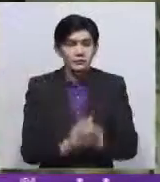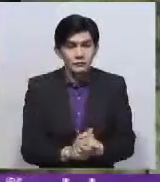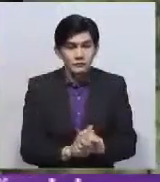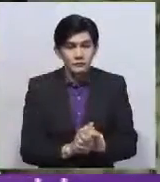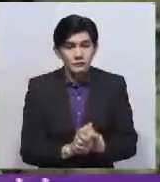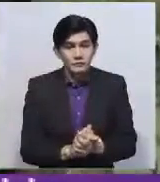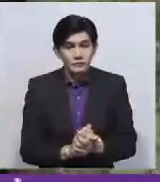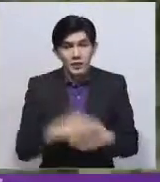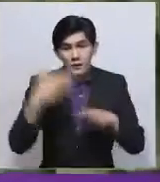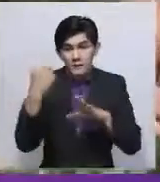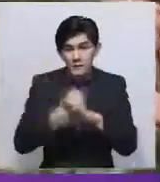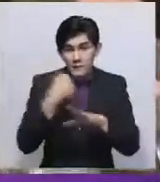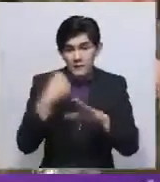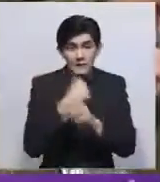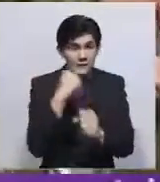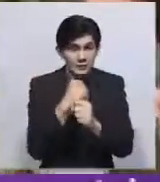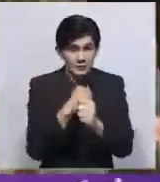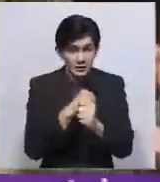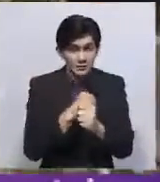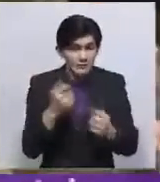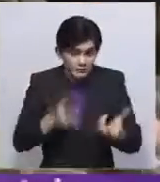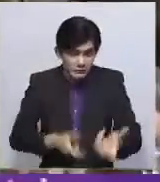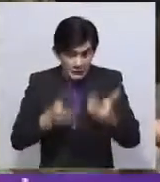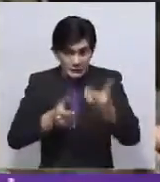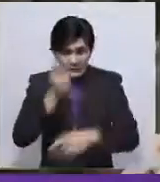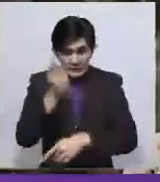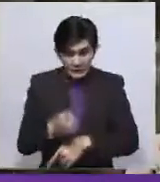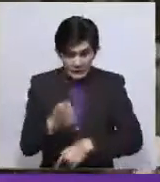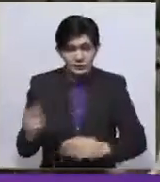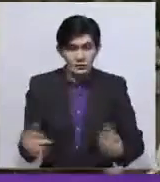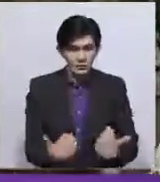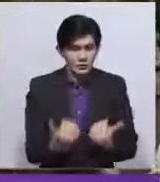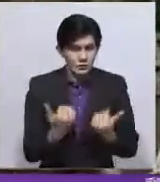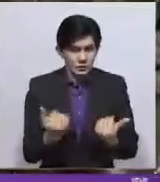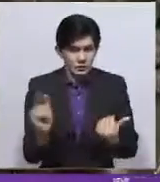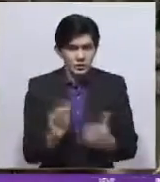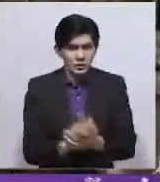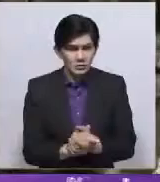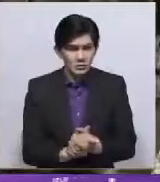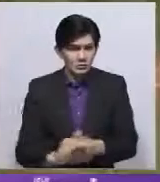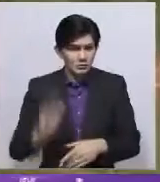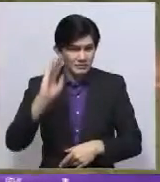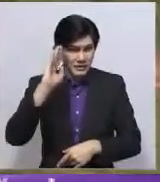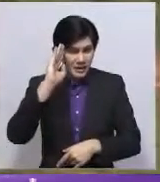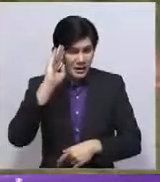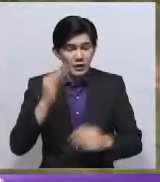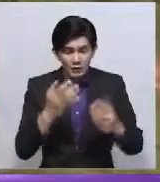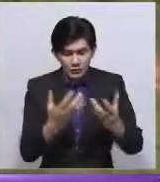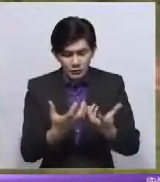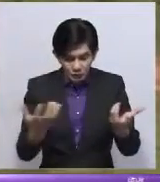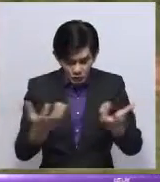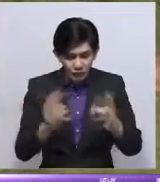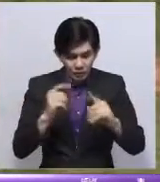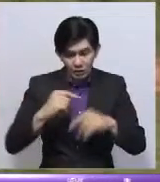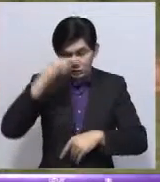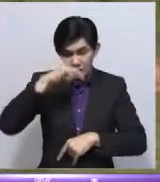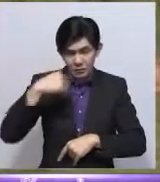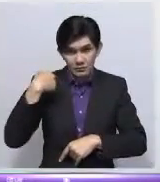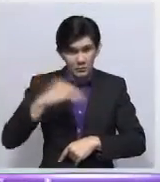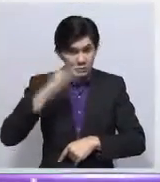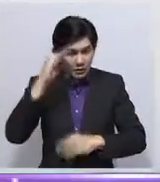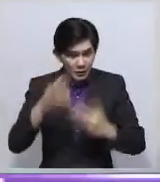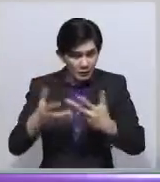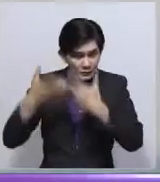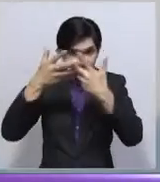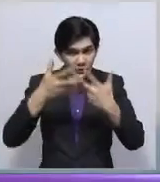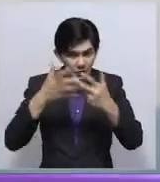สำหรับการฝึกดำเนินกลยุทธ์ด้วยกระสุนจริงนะคะก็จะประกอบไปด้วยกำลังพลและยุทโธปกรณ์จากกองทัพไทยกอง